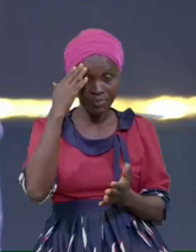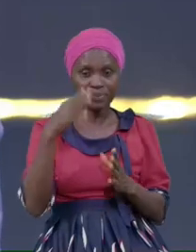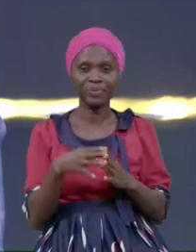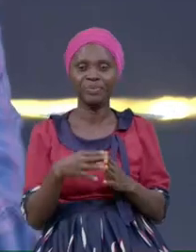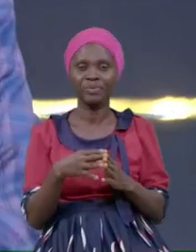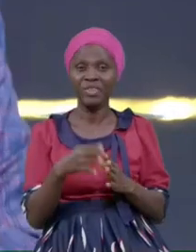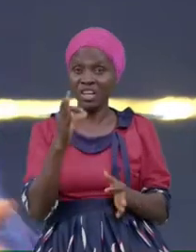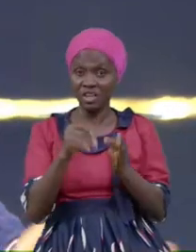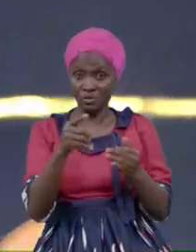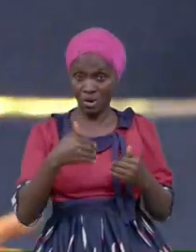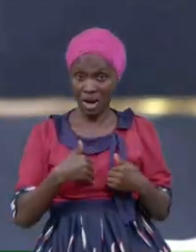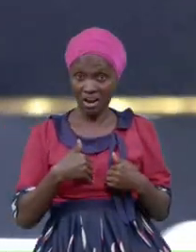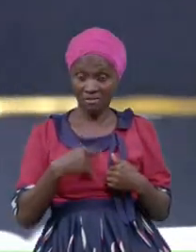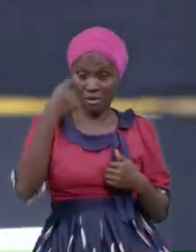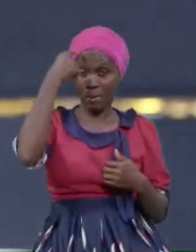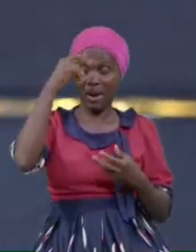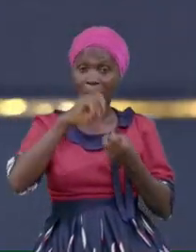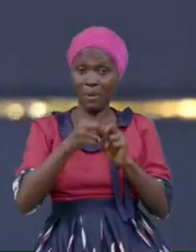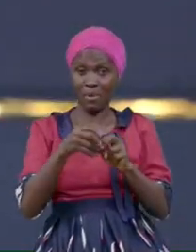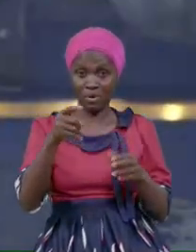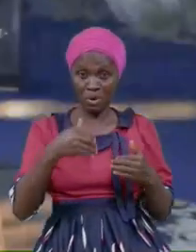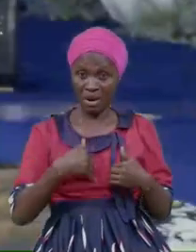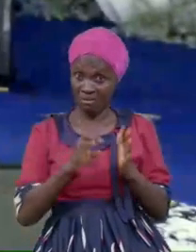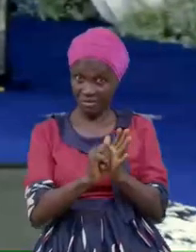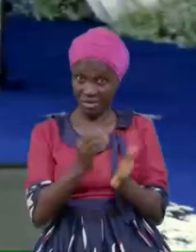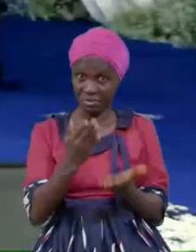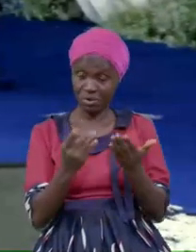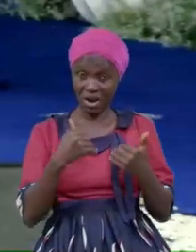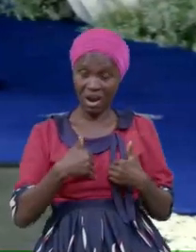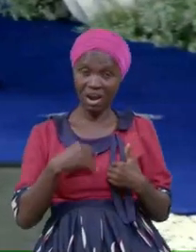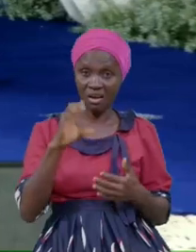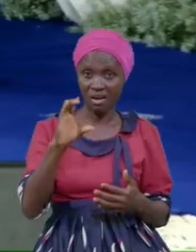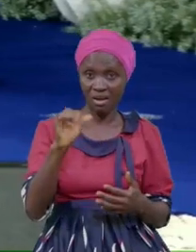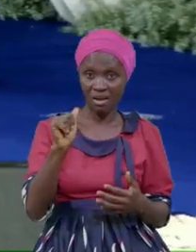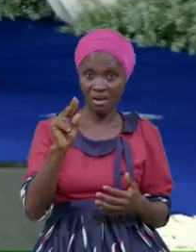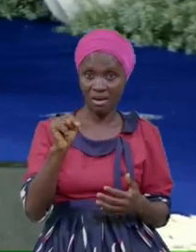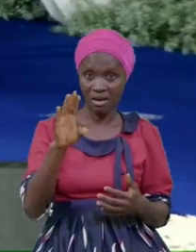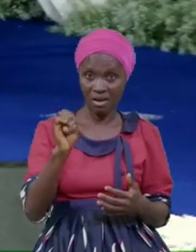si vous avez problème de cerveau, vous avez le cancer et vous mourrez